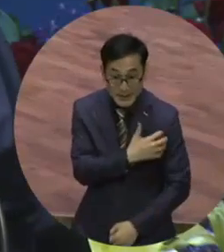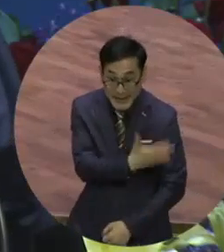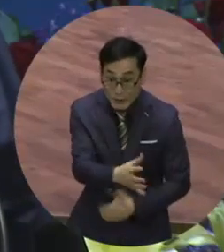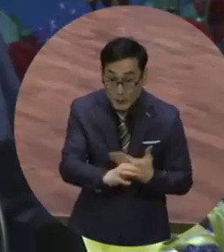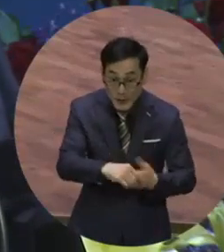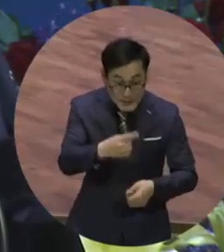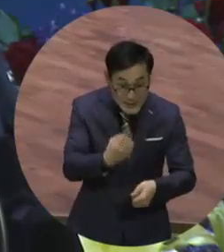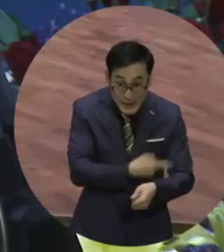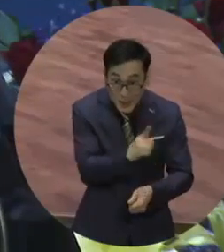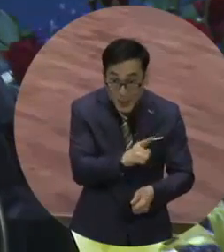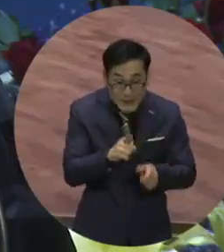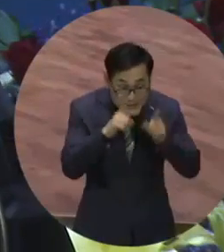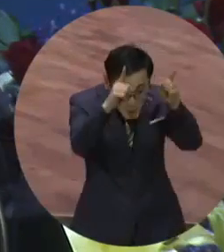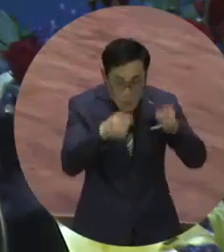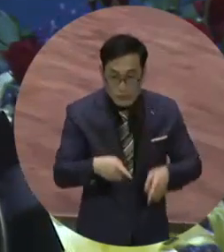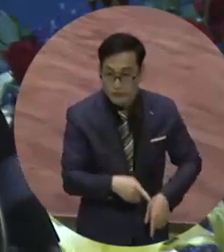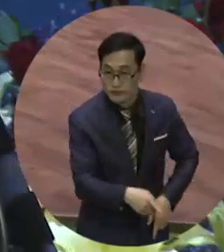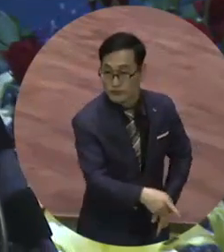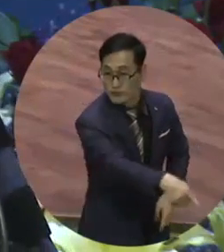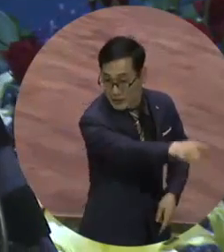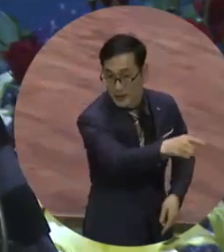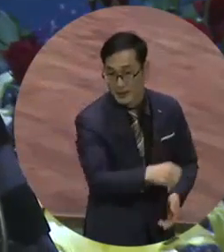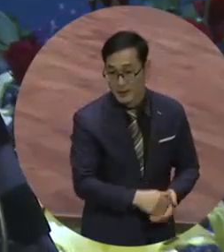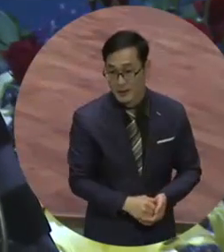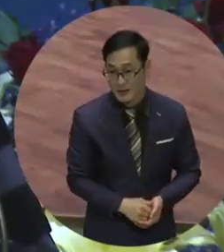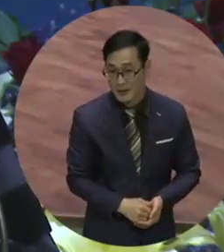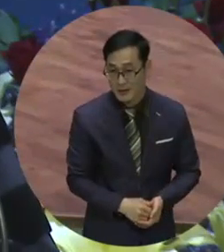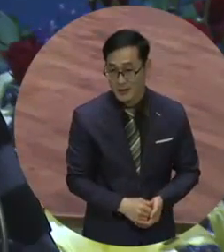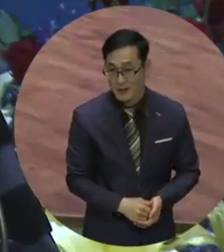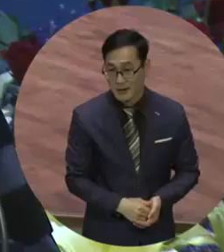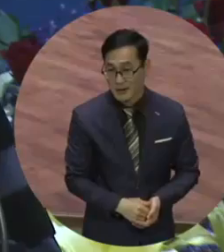뭐요? 그대로 놔두면 그 최고 저주예요.